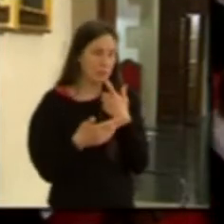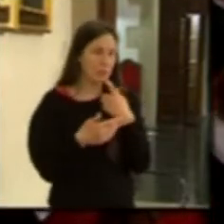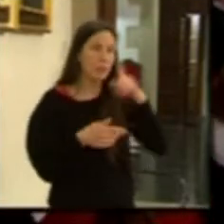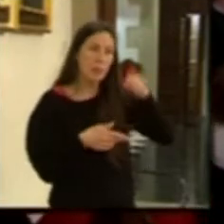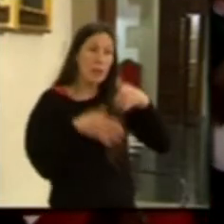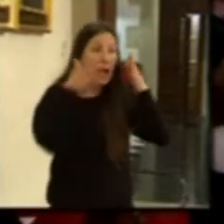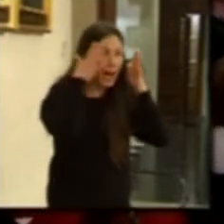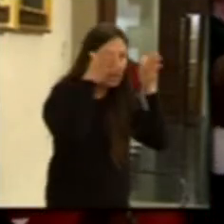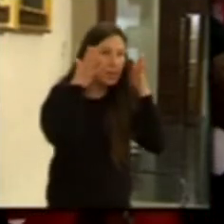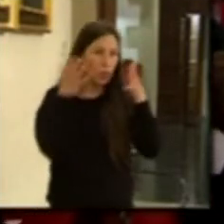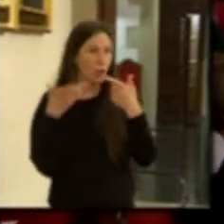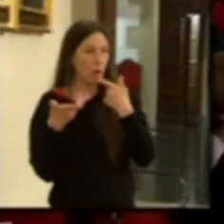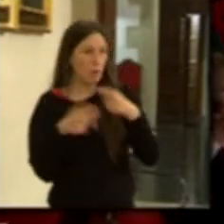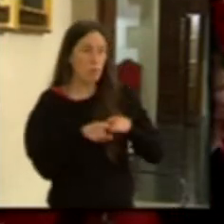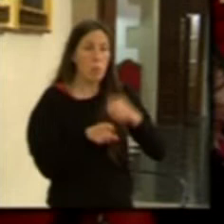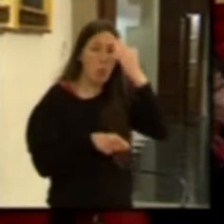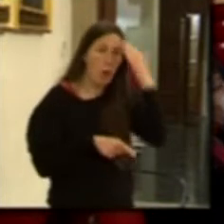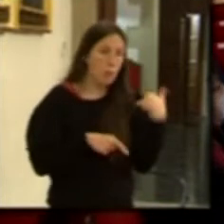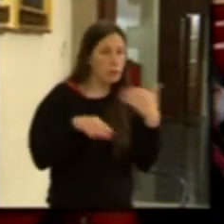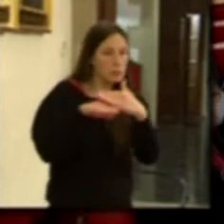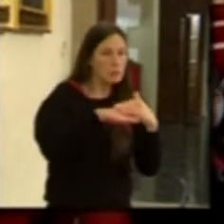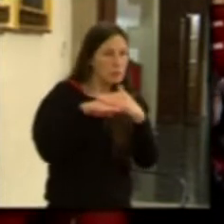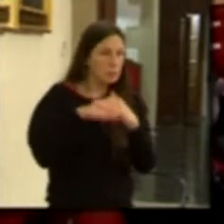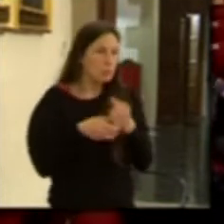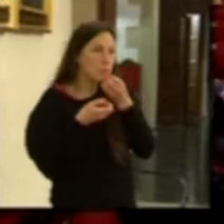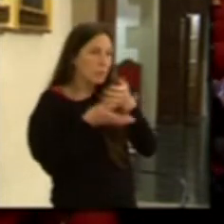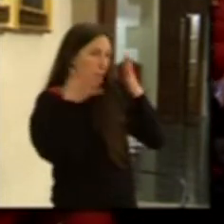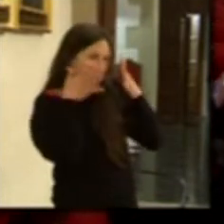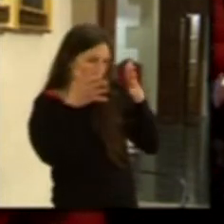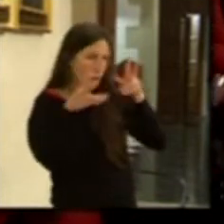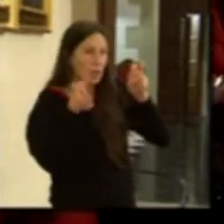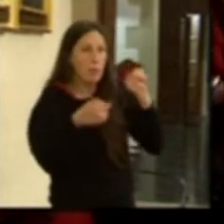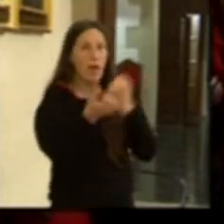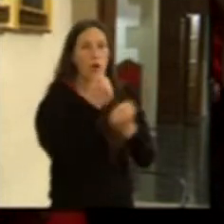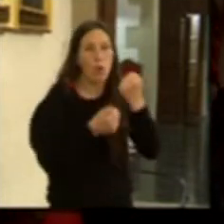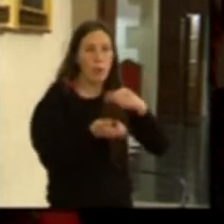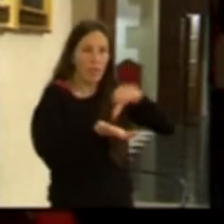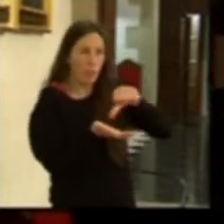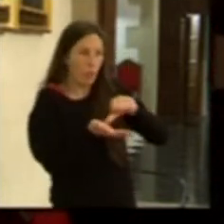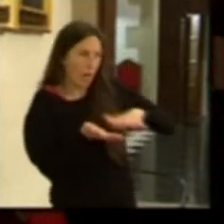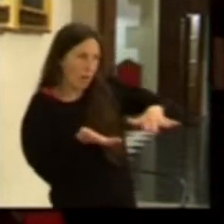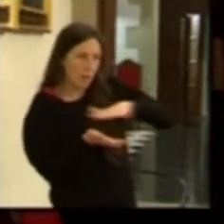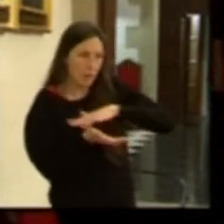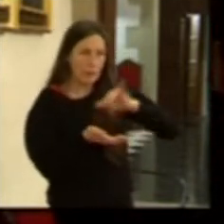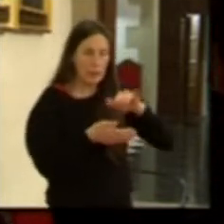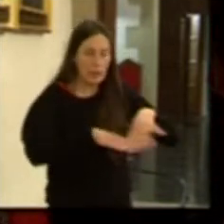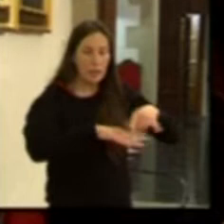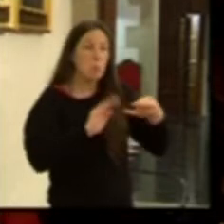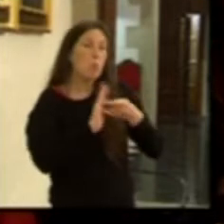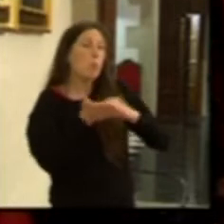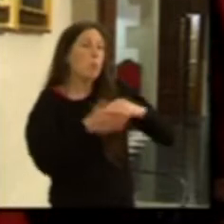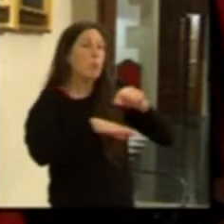a administracions locals i institucions públiques en temes lligats a l'economia de les ciutats i en el disseny de polítiques públiques